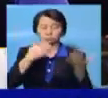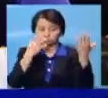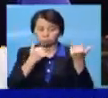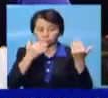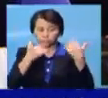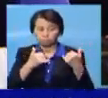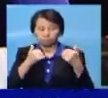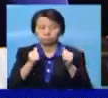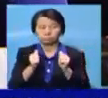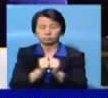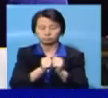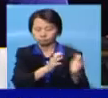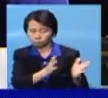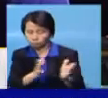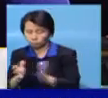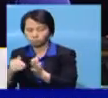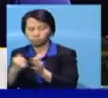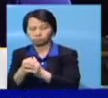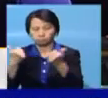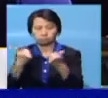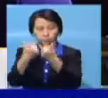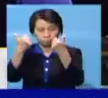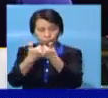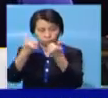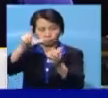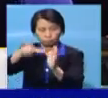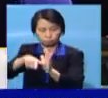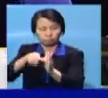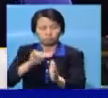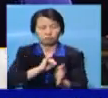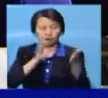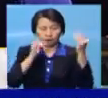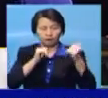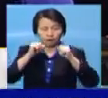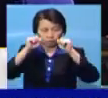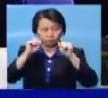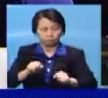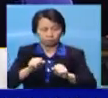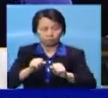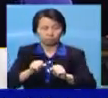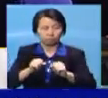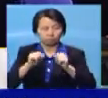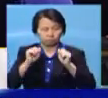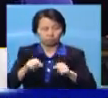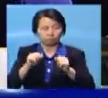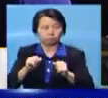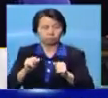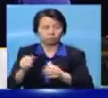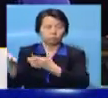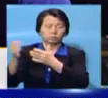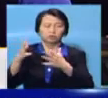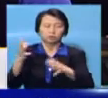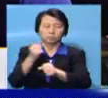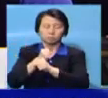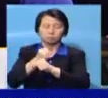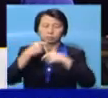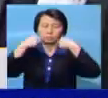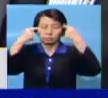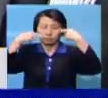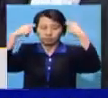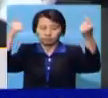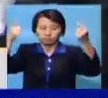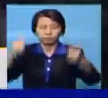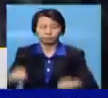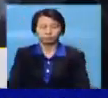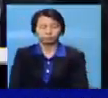akan direalisasikan dalam perlawanan itu nanti, dan saya berharap kita dapat membawa satu kejayaan untuk pasukan Malaysia.